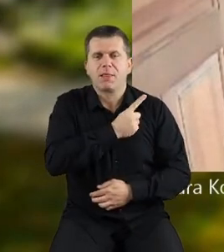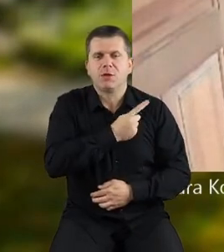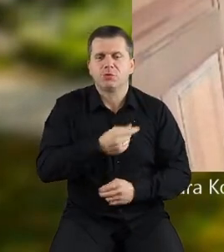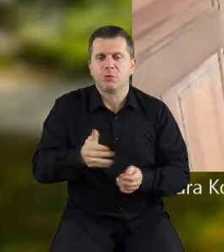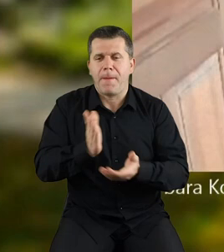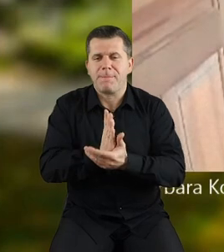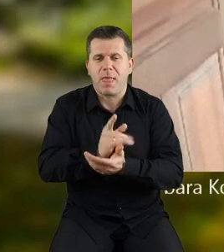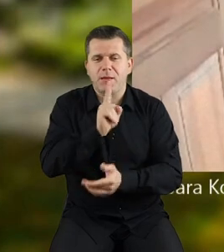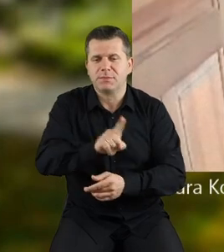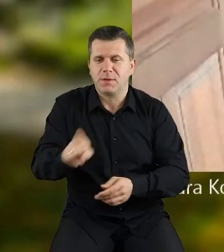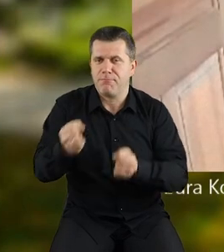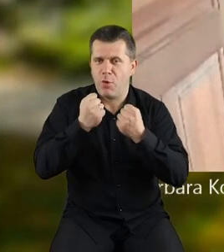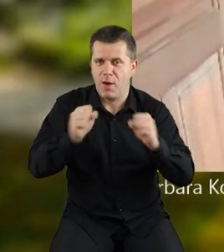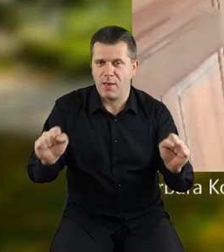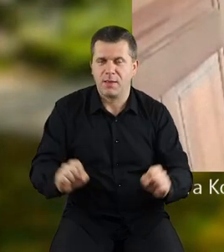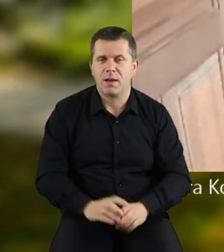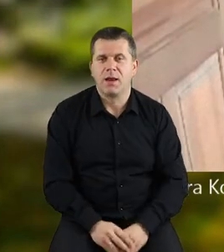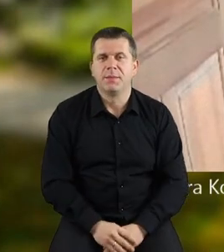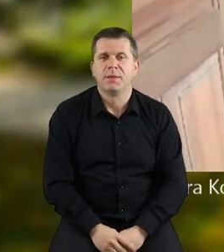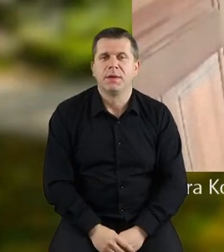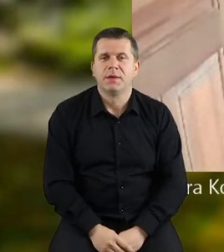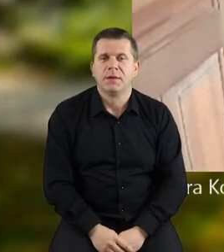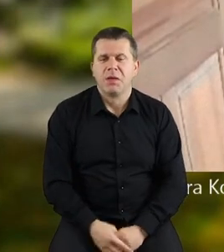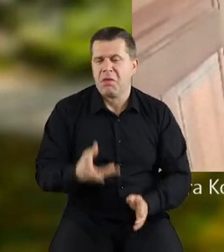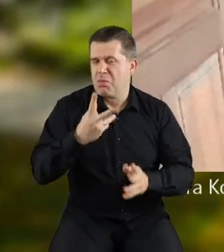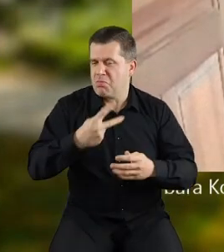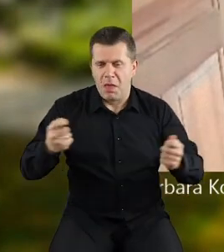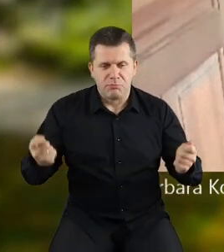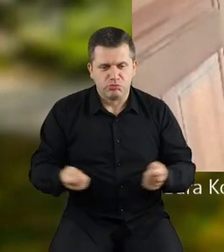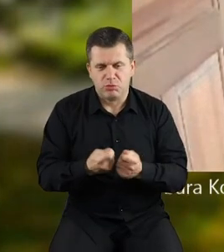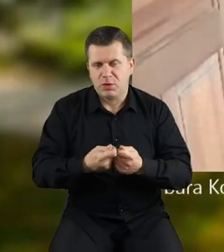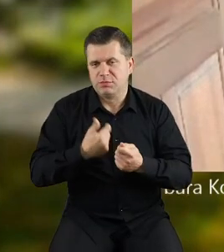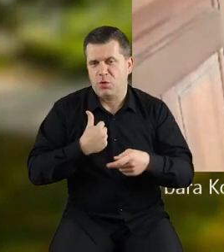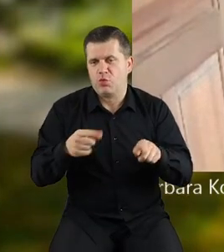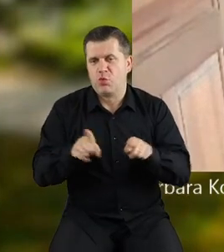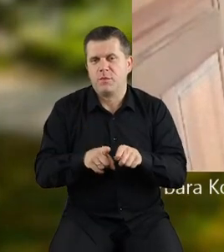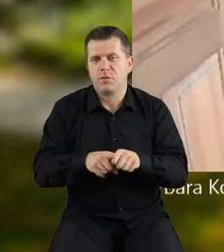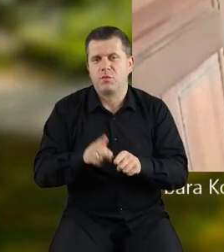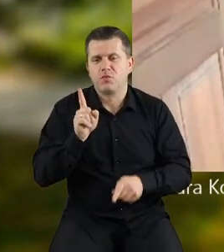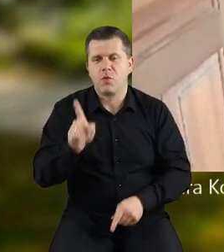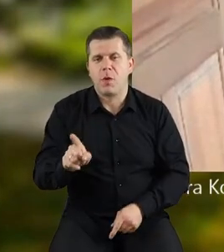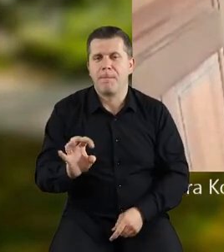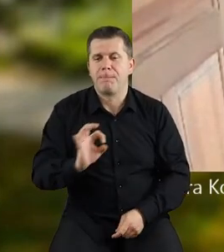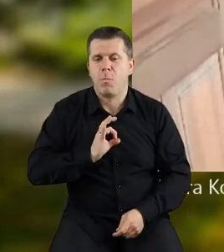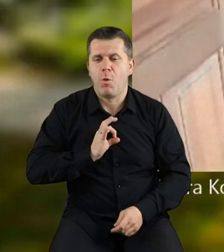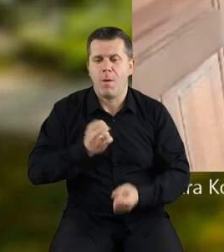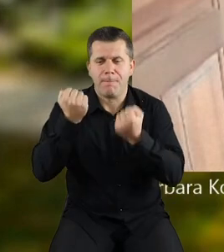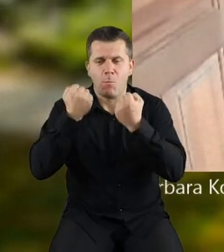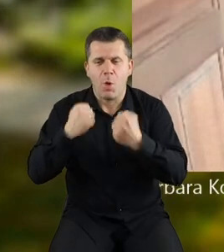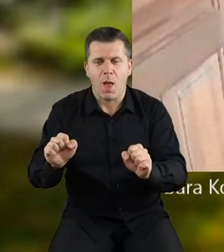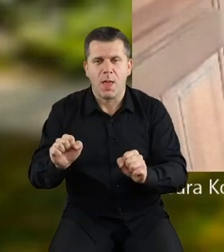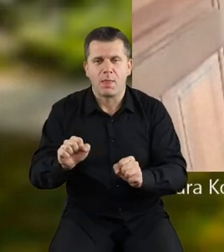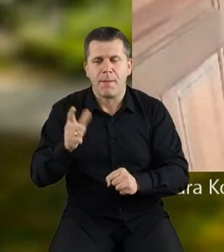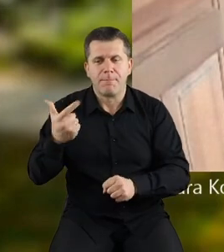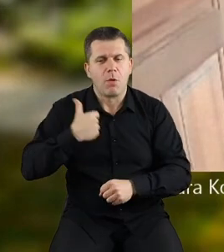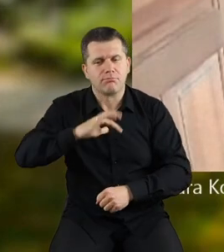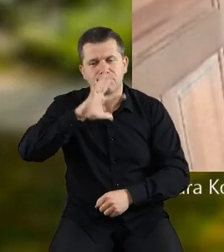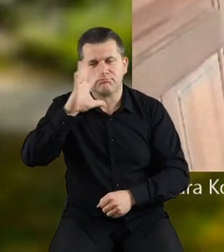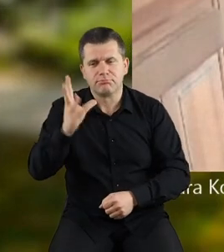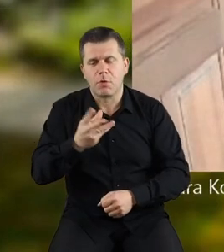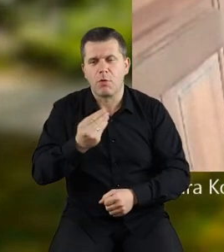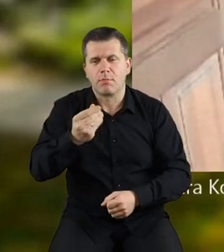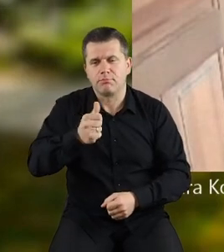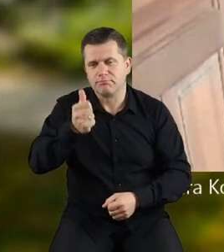romantyczną między bohaterami. I nie przeszkadzało mi również to, że choć moja bohaterka była